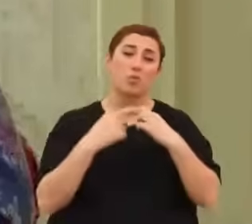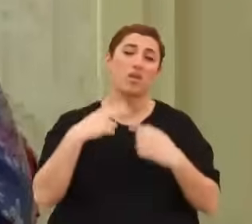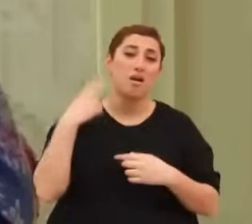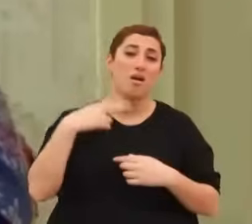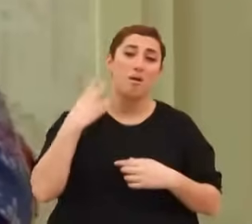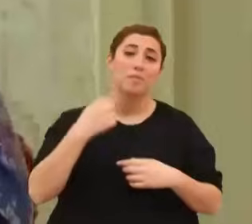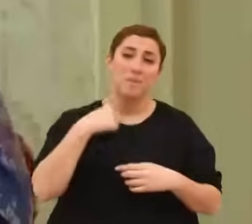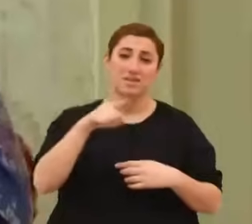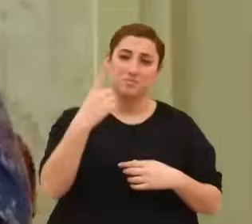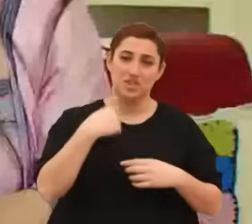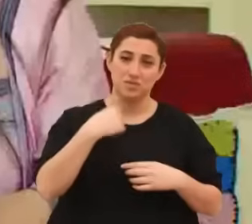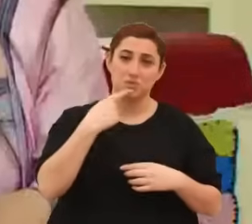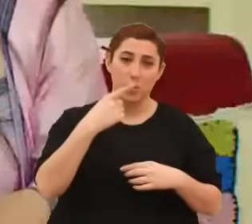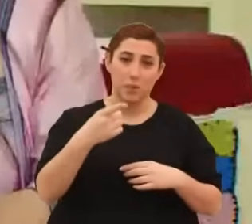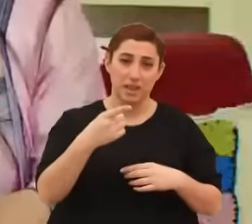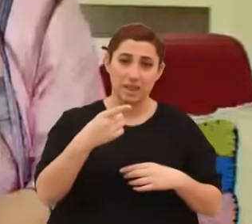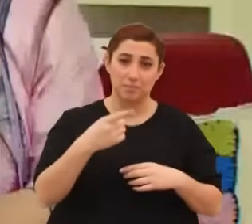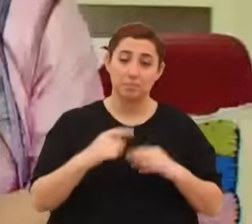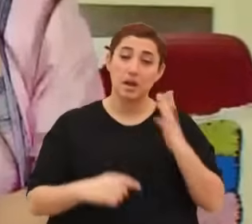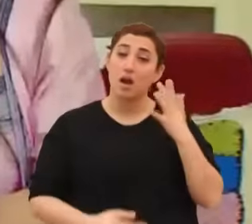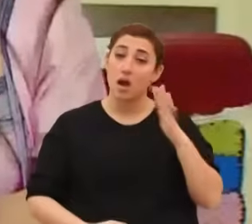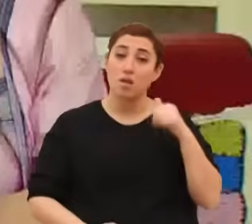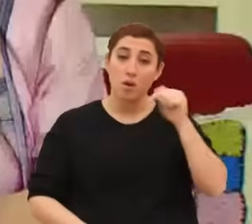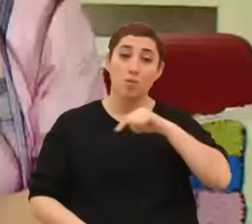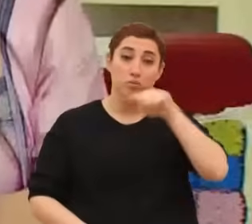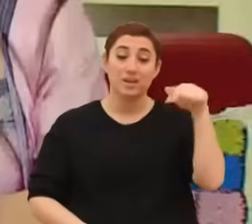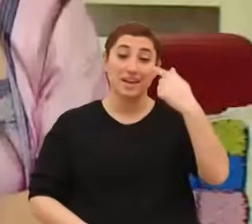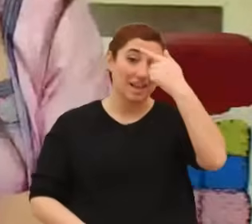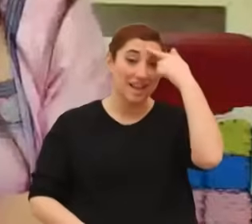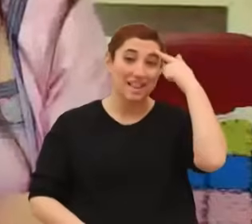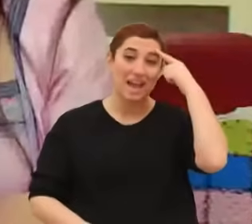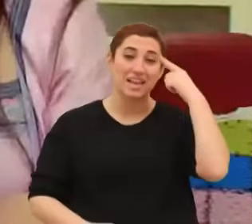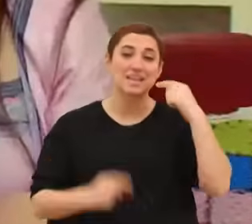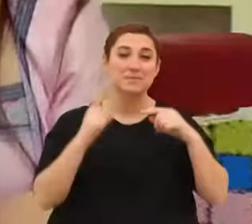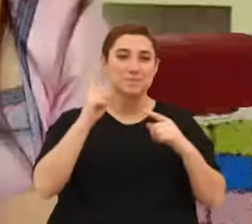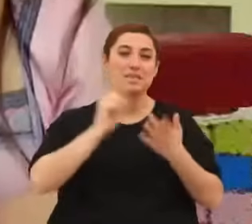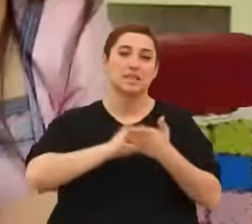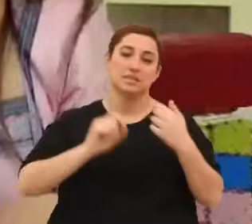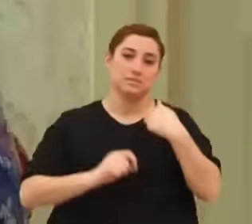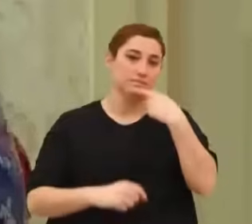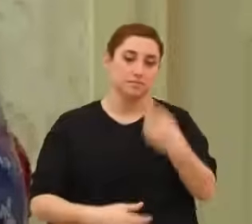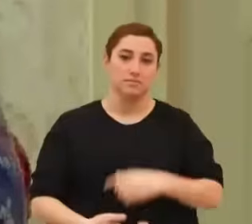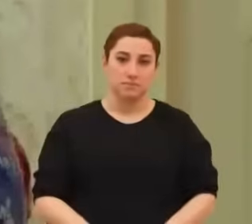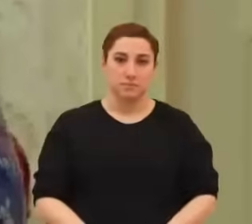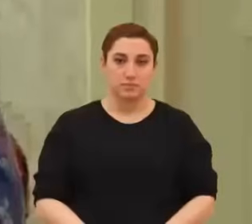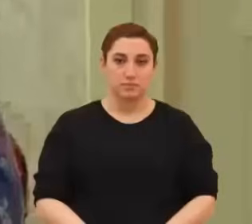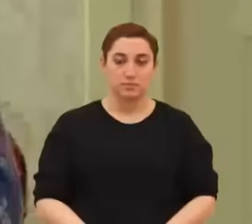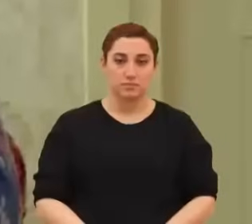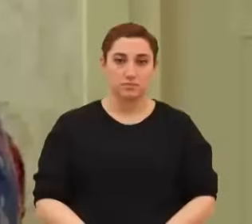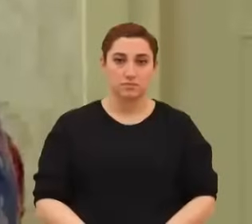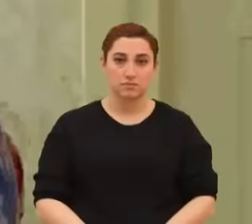abla, ben sana bir şey söyleyeyim mi? Galiba bunların kaderleri bir yazıldı, diyeyim ben sana.